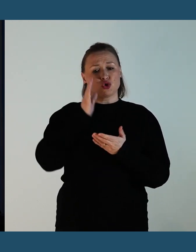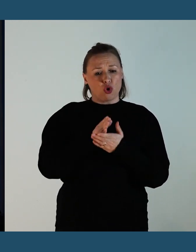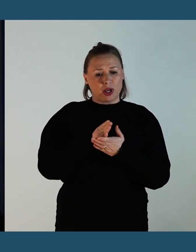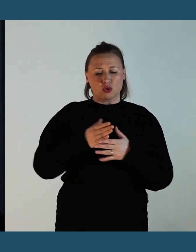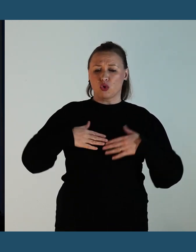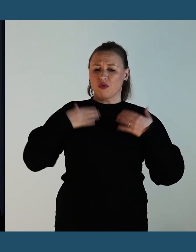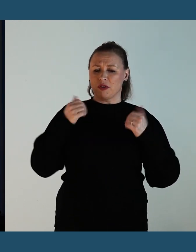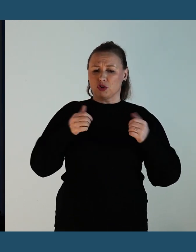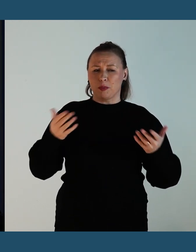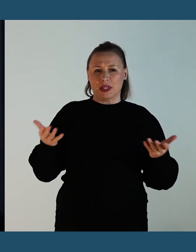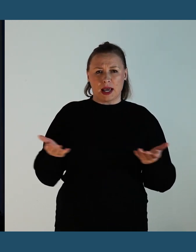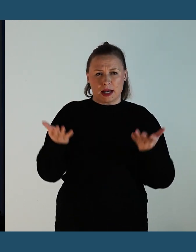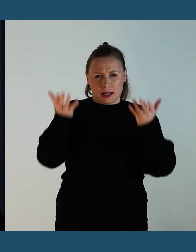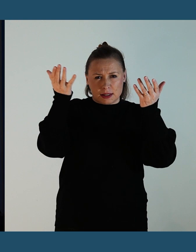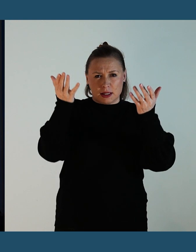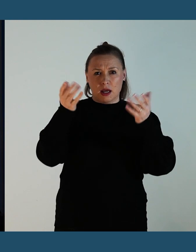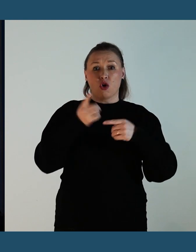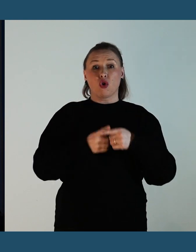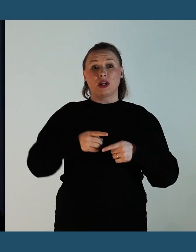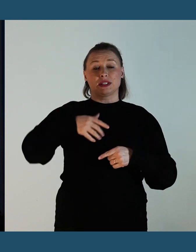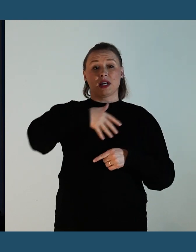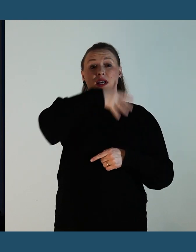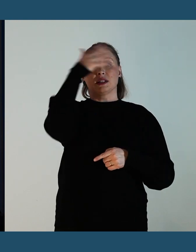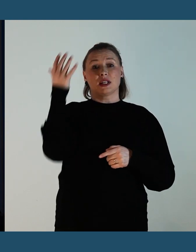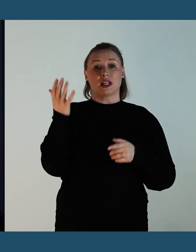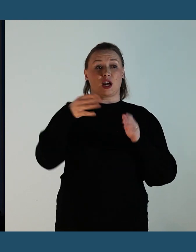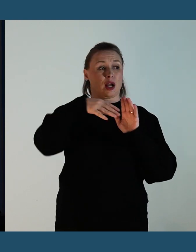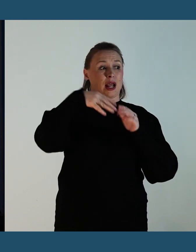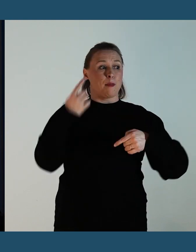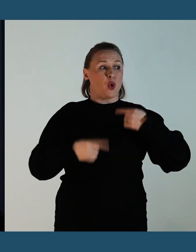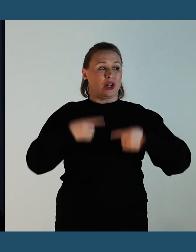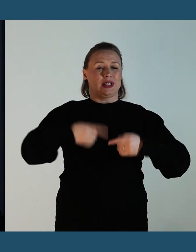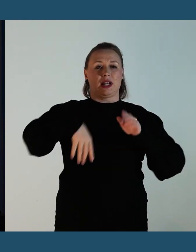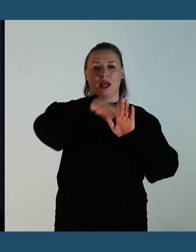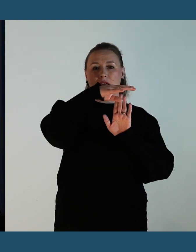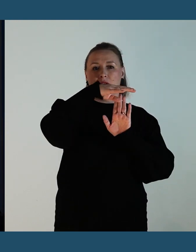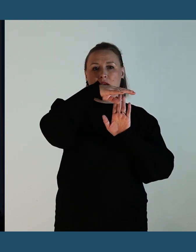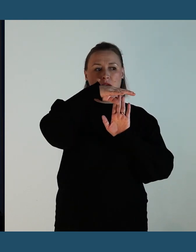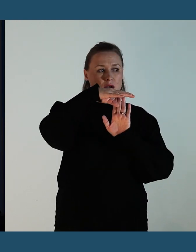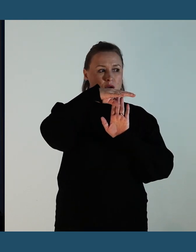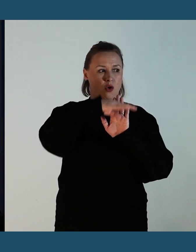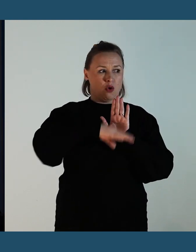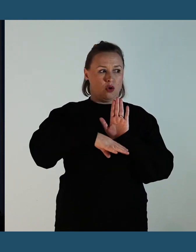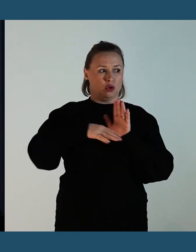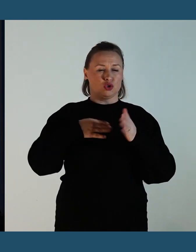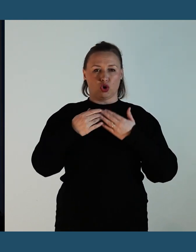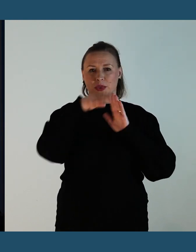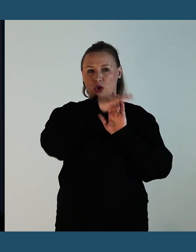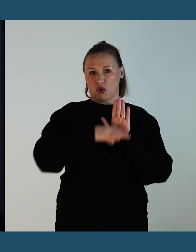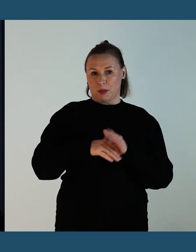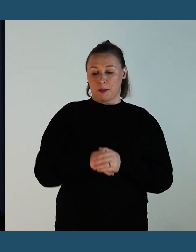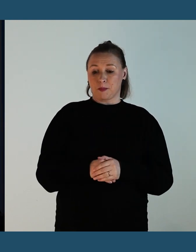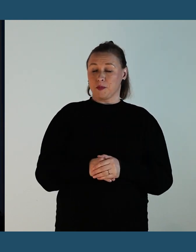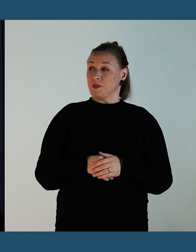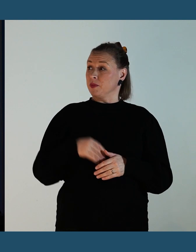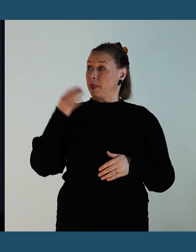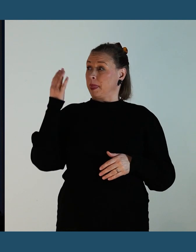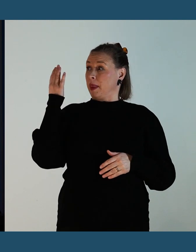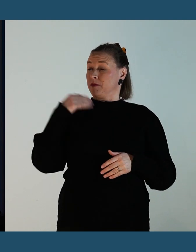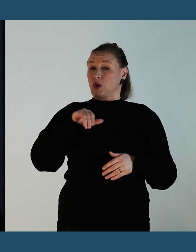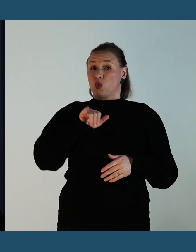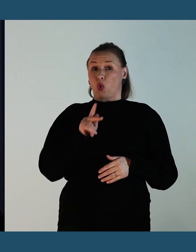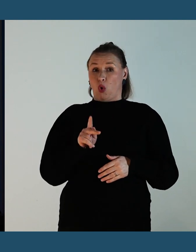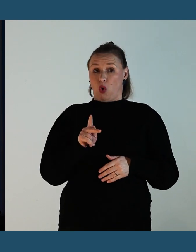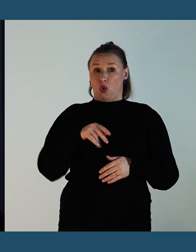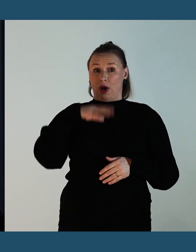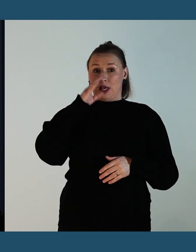kansallinen sateenkaaripoliittinen toimintaohjelma. YK:n ihmisoikeuskomitea suositteli vuonna 2021, että Suomen tulee